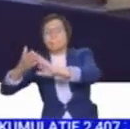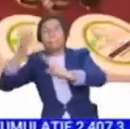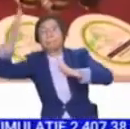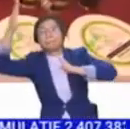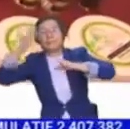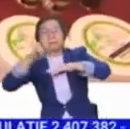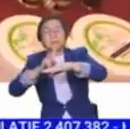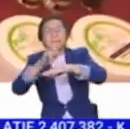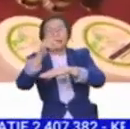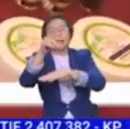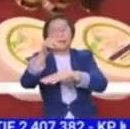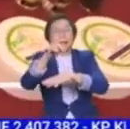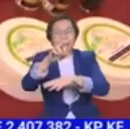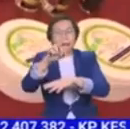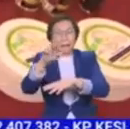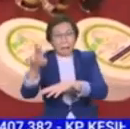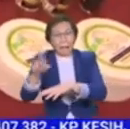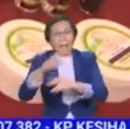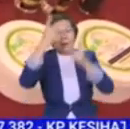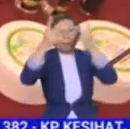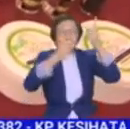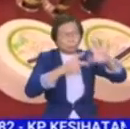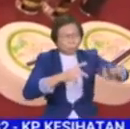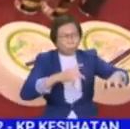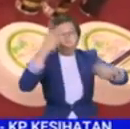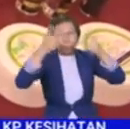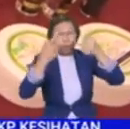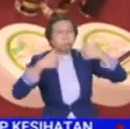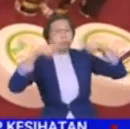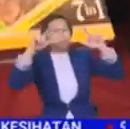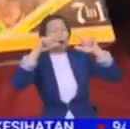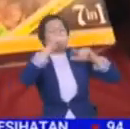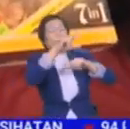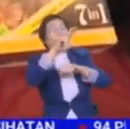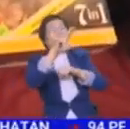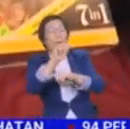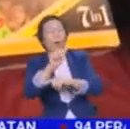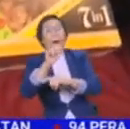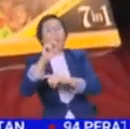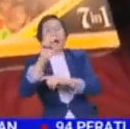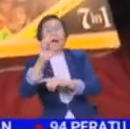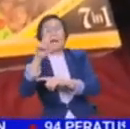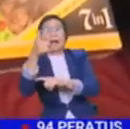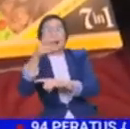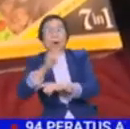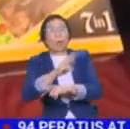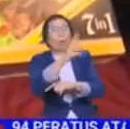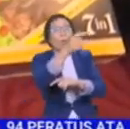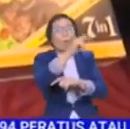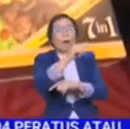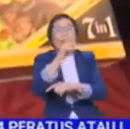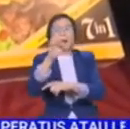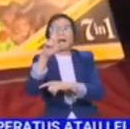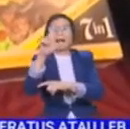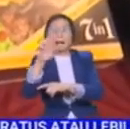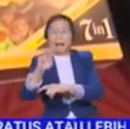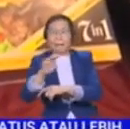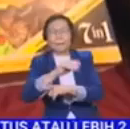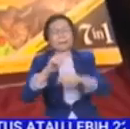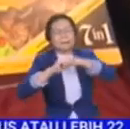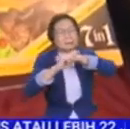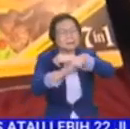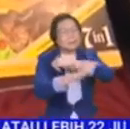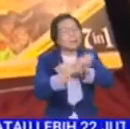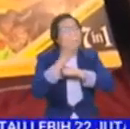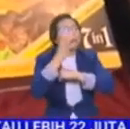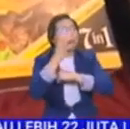kangar antara lokasi Pancong apabila diperluas termasuk lagu kelompok uang kalian yitna kawan basecamp dan taman